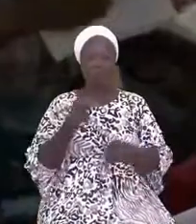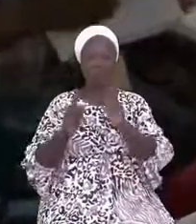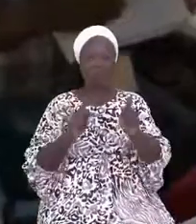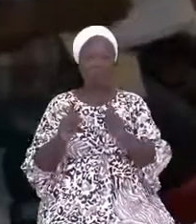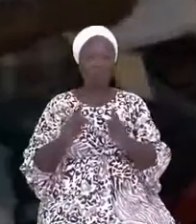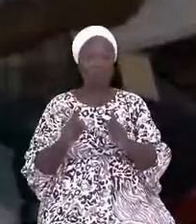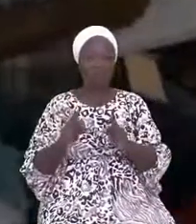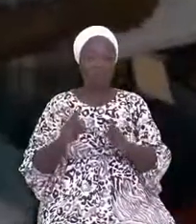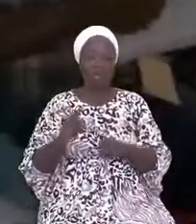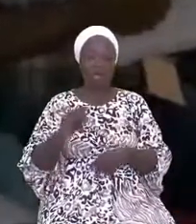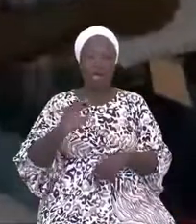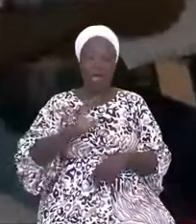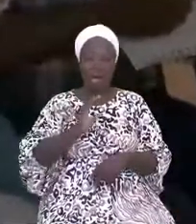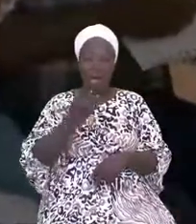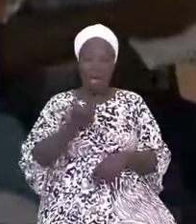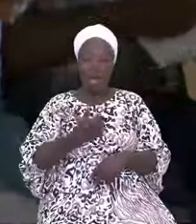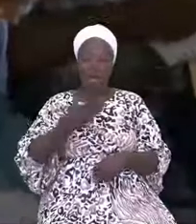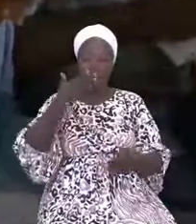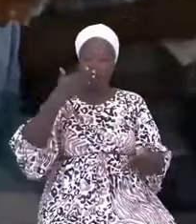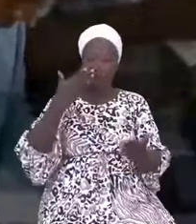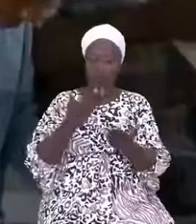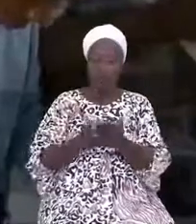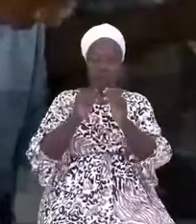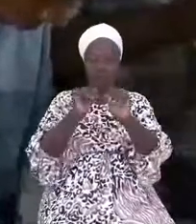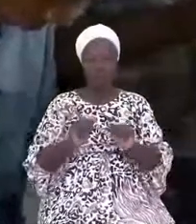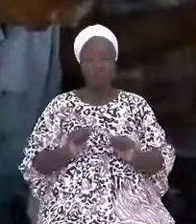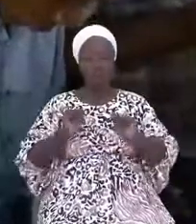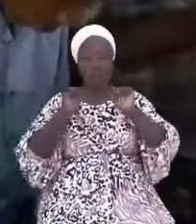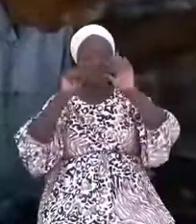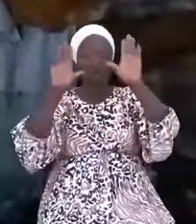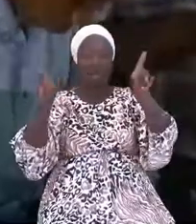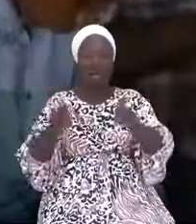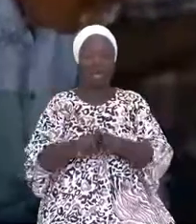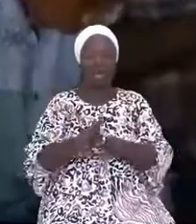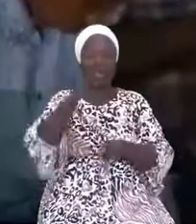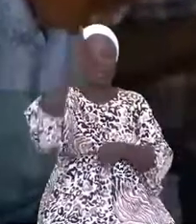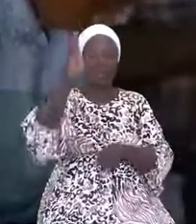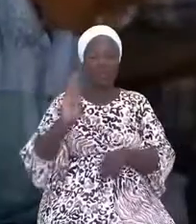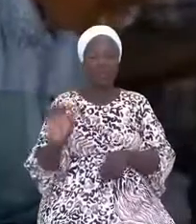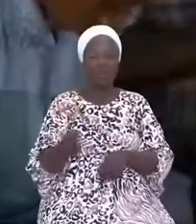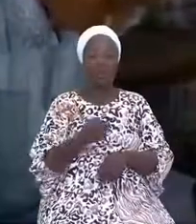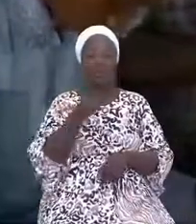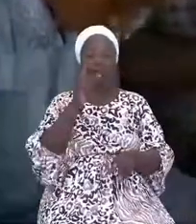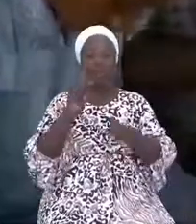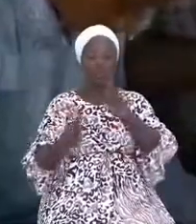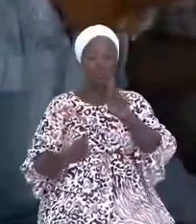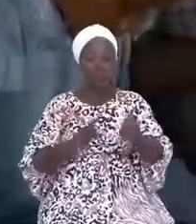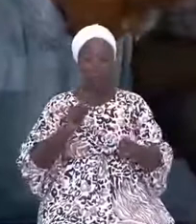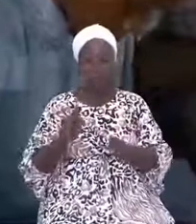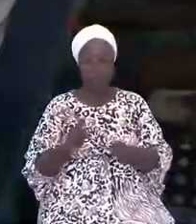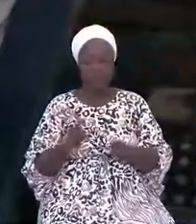qui notre Dieu est. Qu'il y a un garçon, une fille qui va à l'école, Et qui